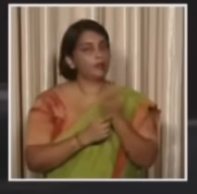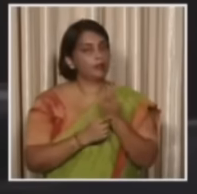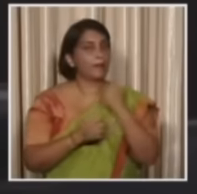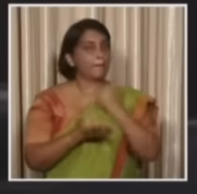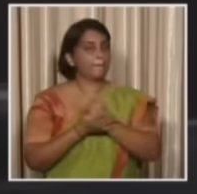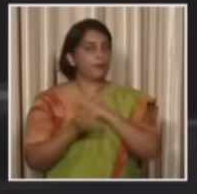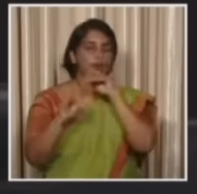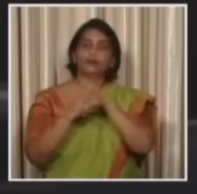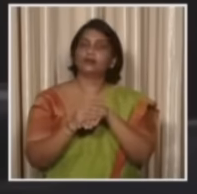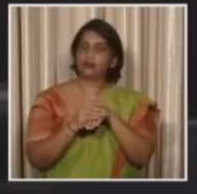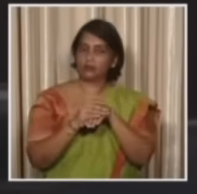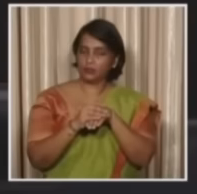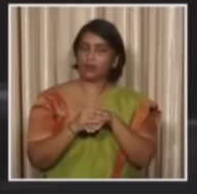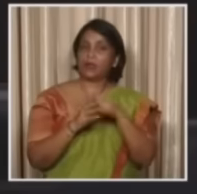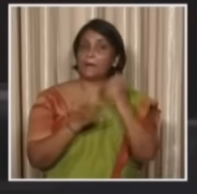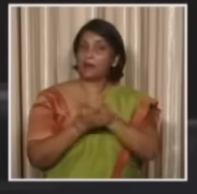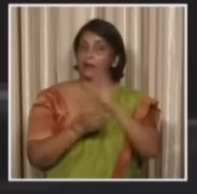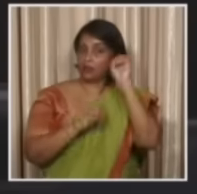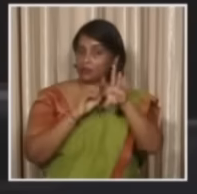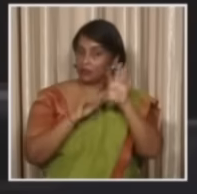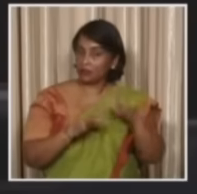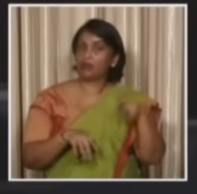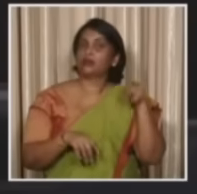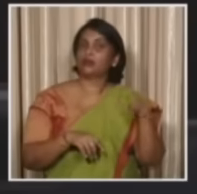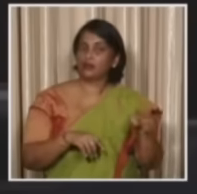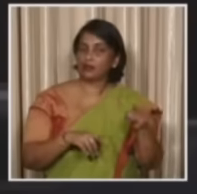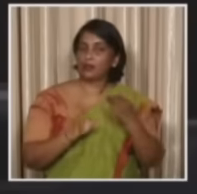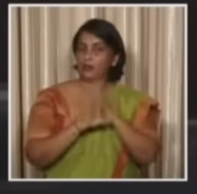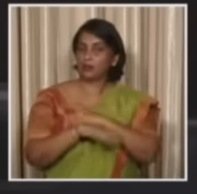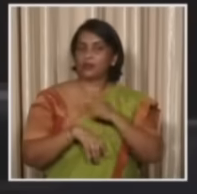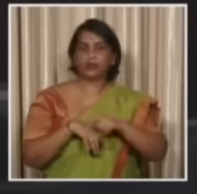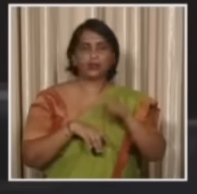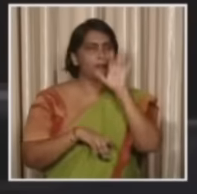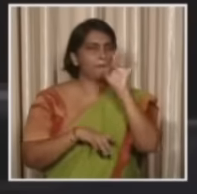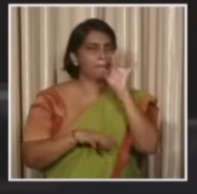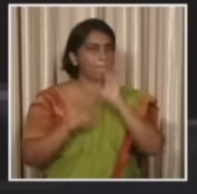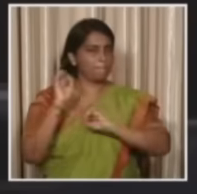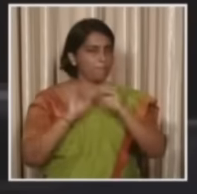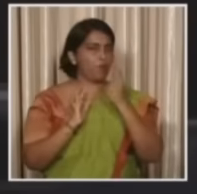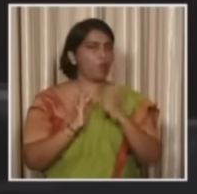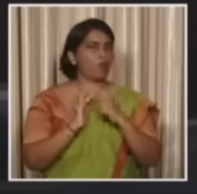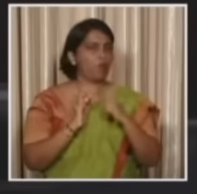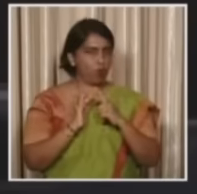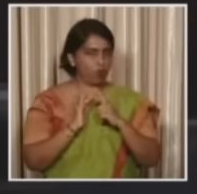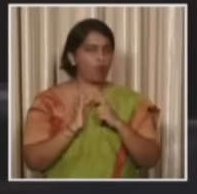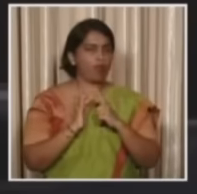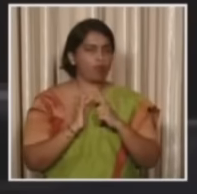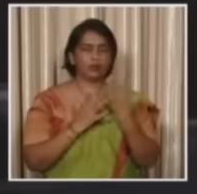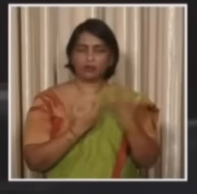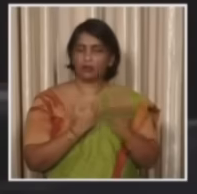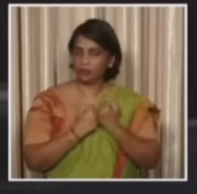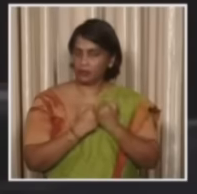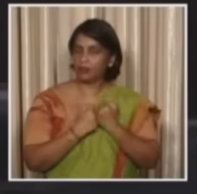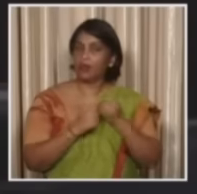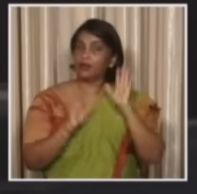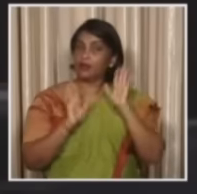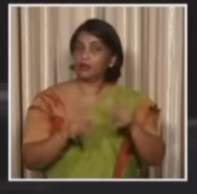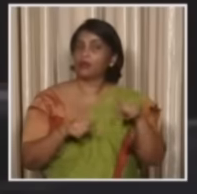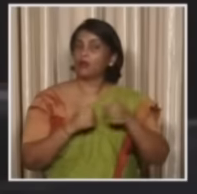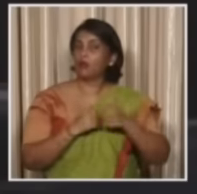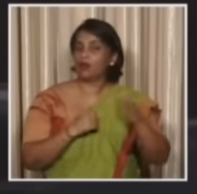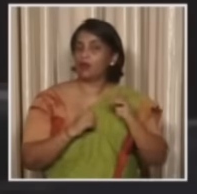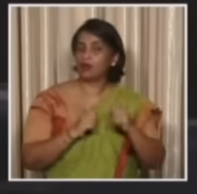බැංකුවල තැන්පත් කරා. බැංකුවල තැන්පත් කරාම පහුගිය කාලේ 15% පොලියට පොලි ප්‍රතිශතයක් ලැබුණා. හැබැයි මොකද්ද